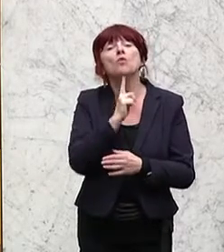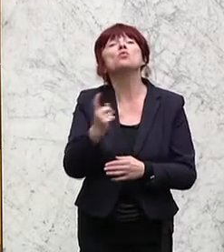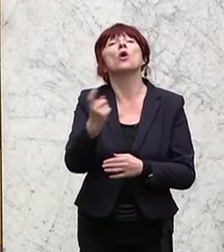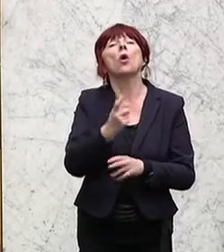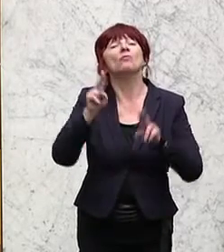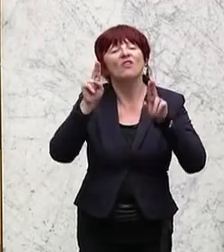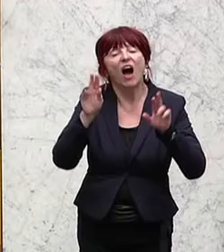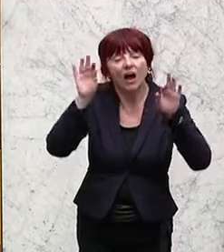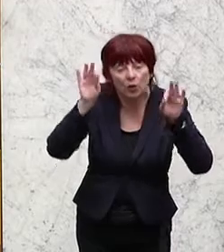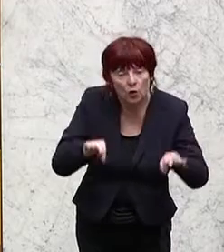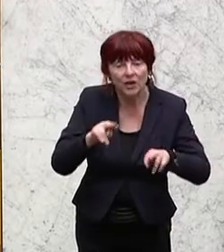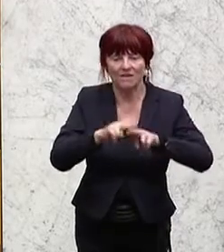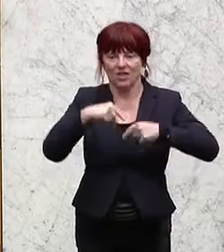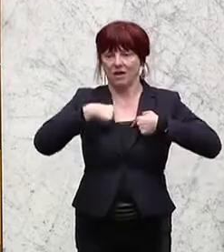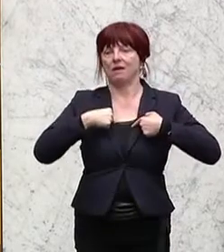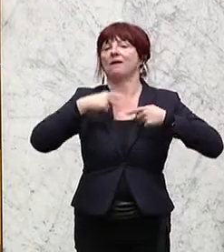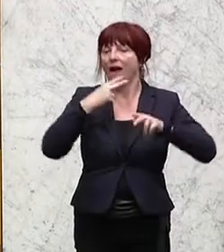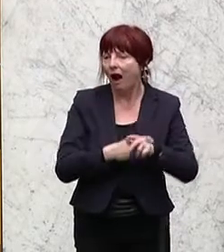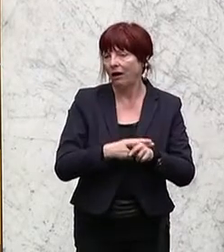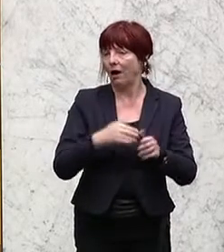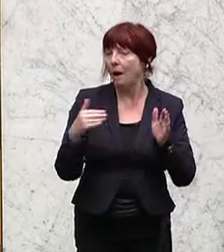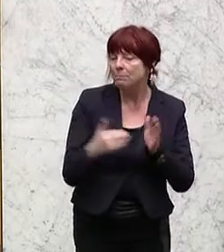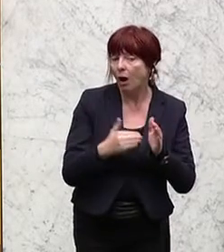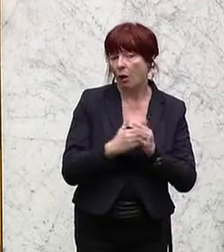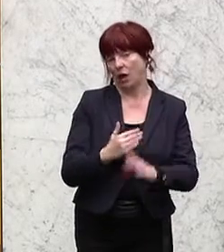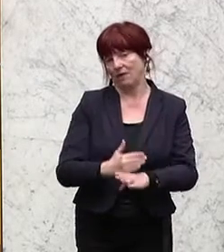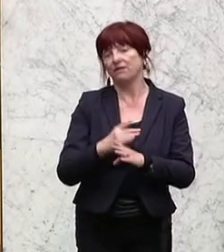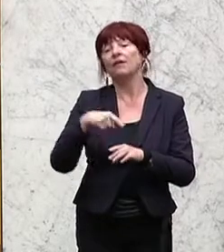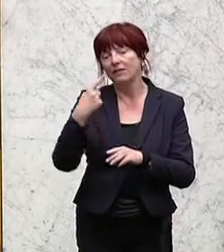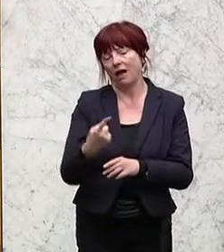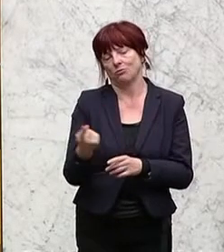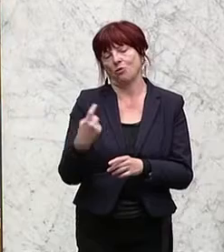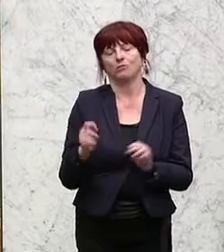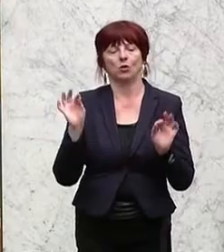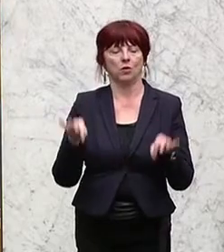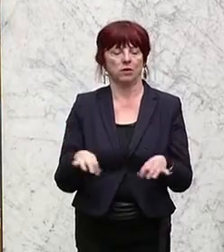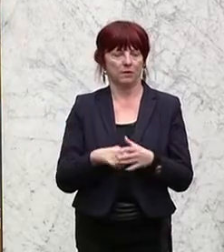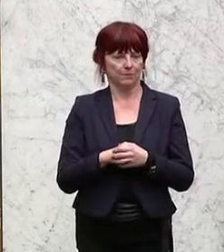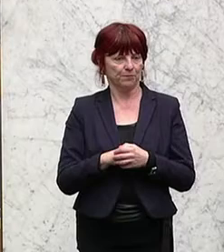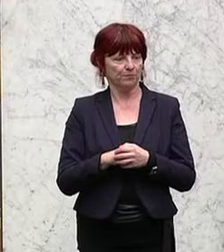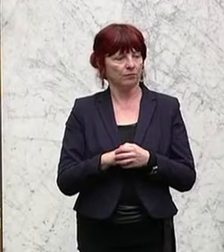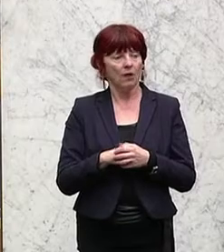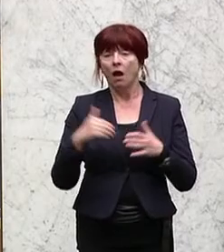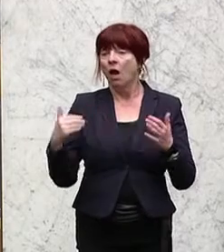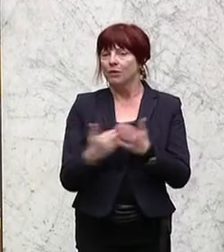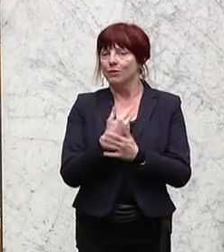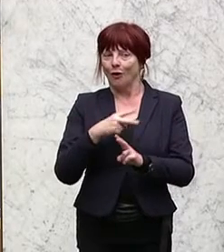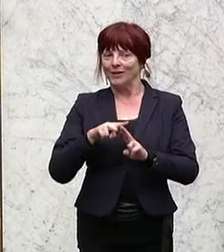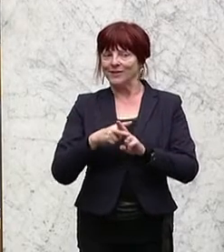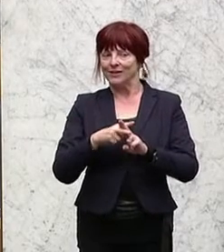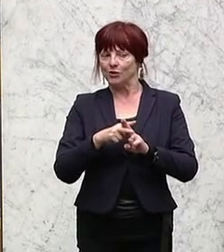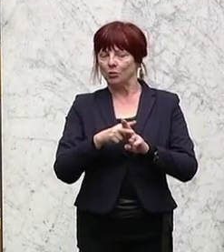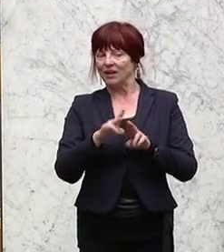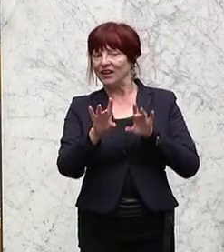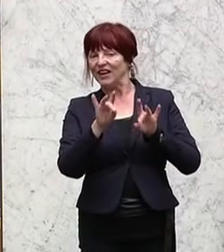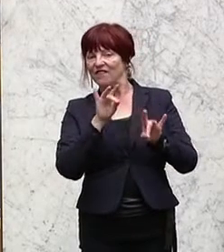wenn ich tatsächlich krank bin und diese Hilfe bedarf, dann erst in Kraft gesetzt wird. Bei dem völlig neuen Instrumentarium der